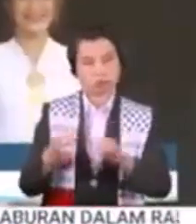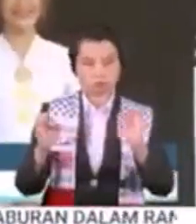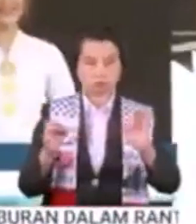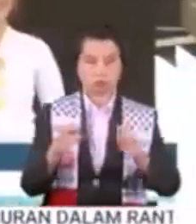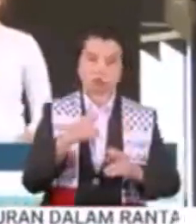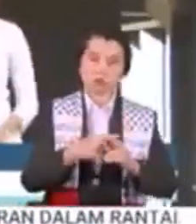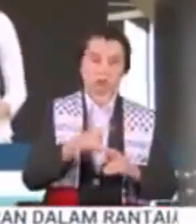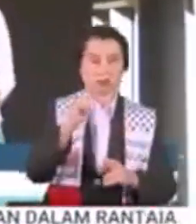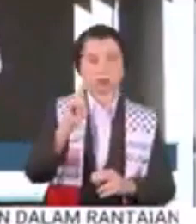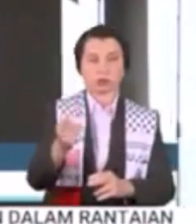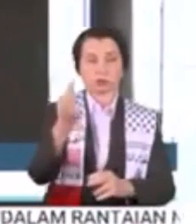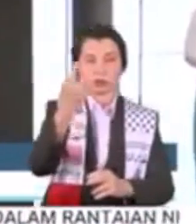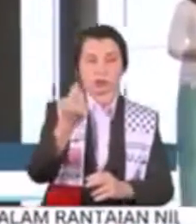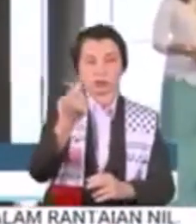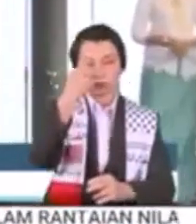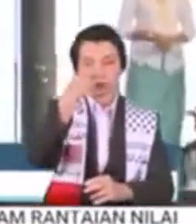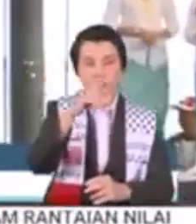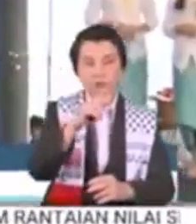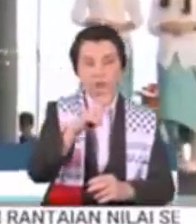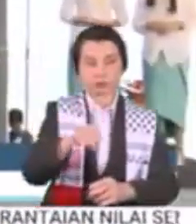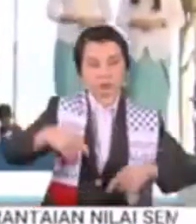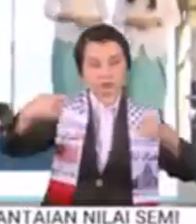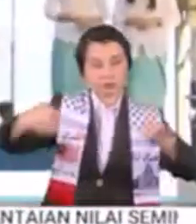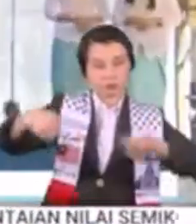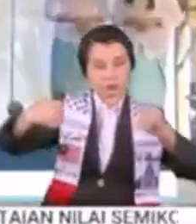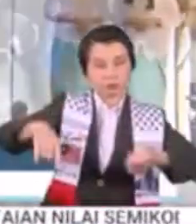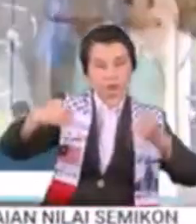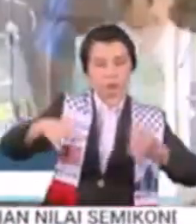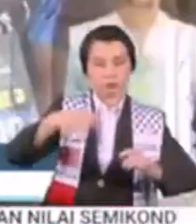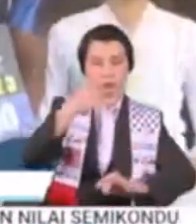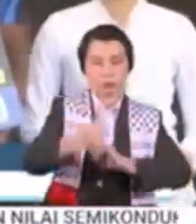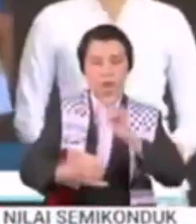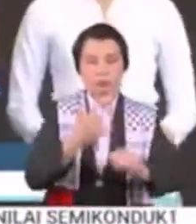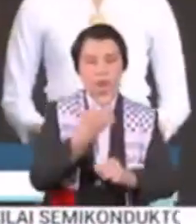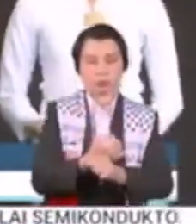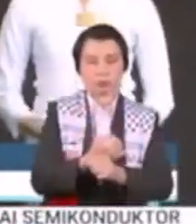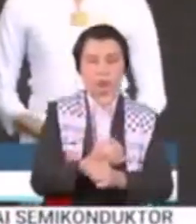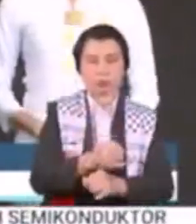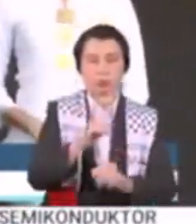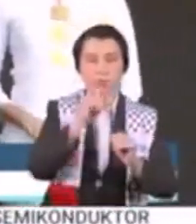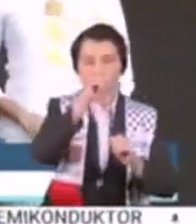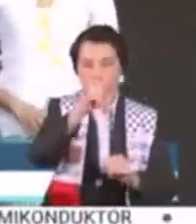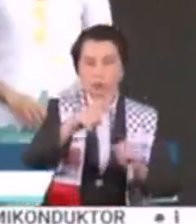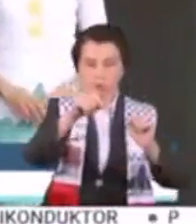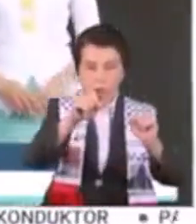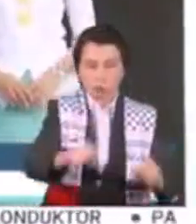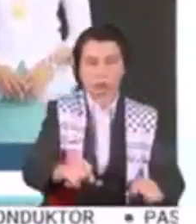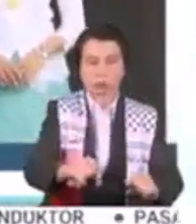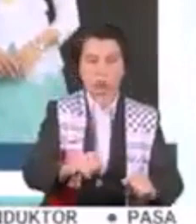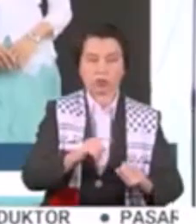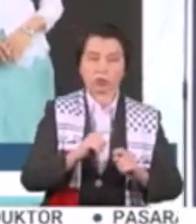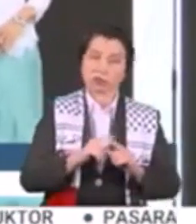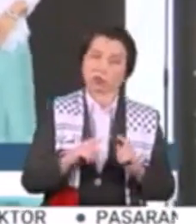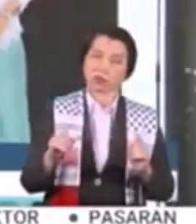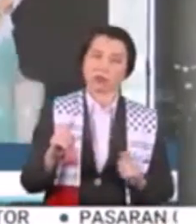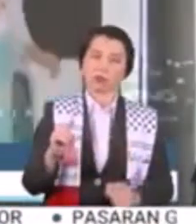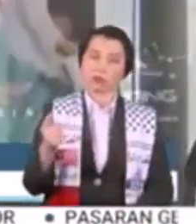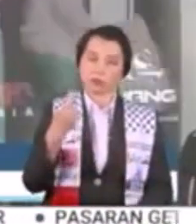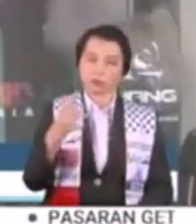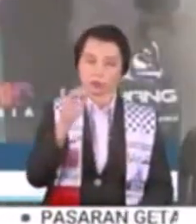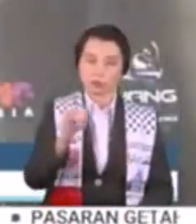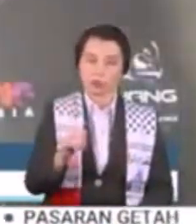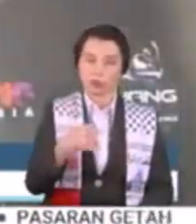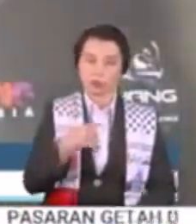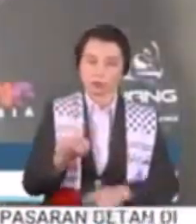hanya nama sahaja. So untuk bagi bersaing dekat international ni memang boleh. Cuma perlukan